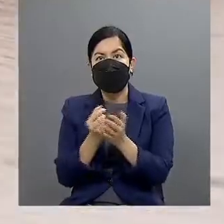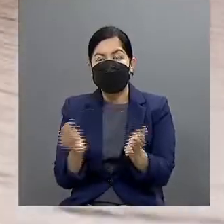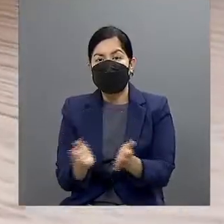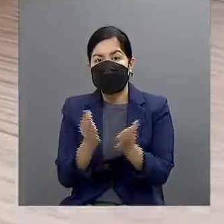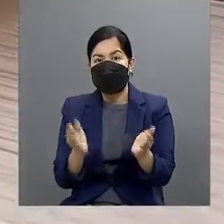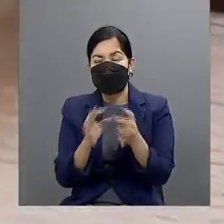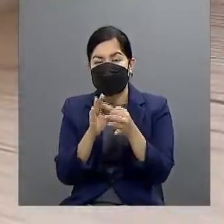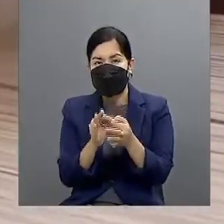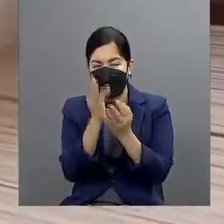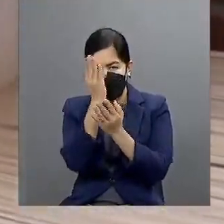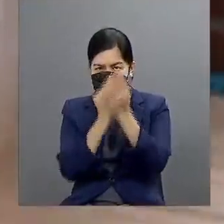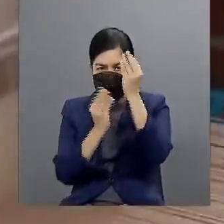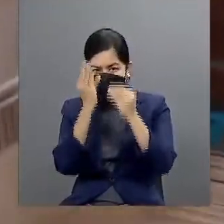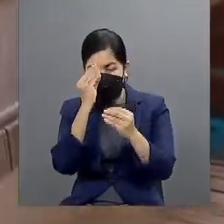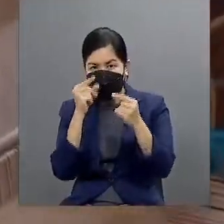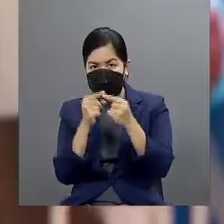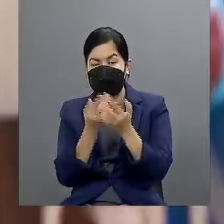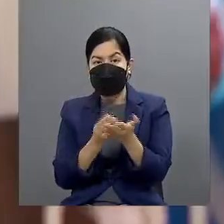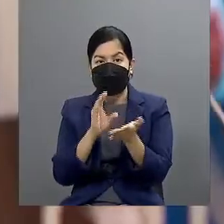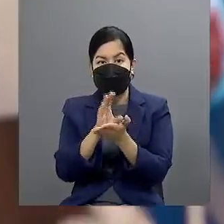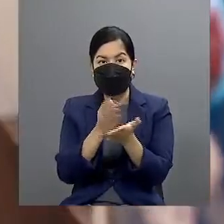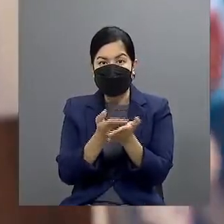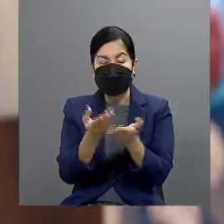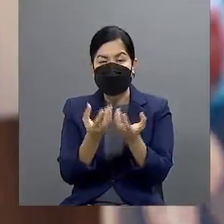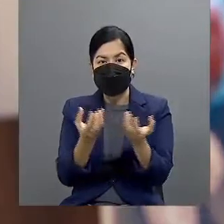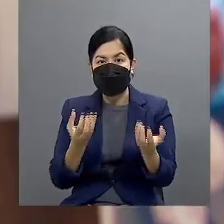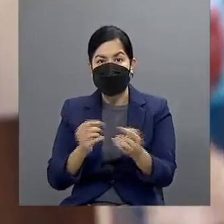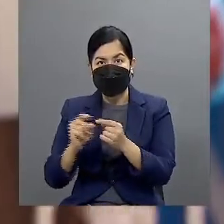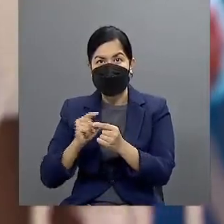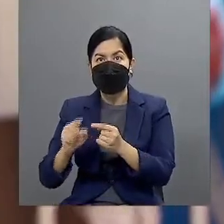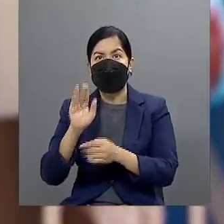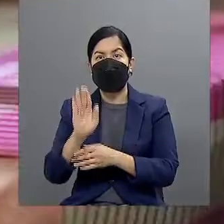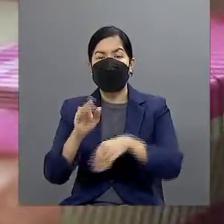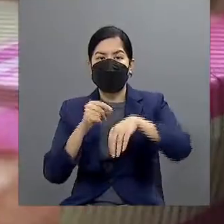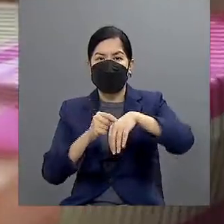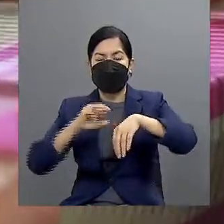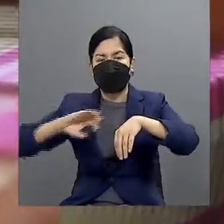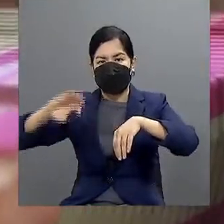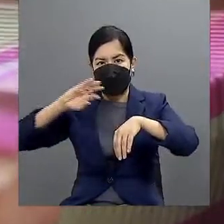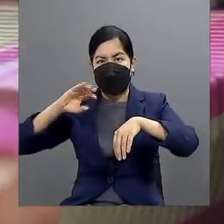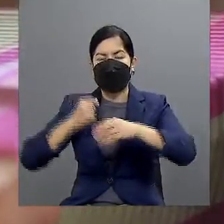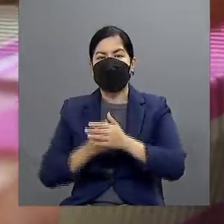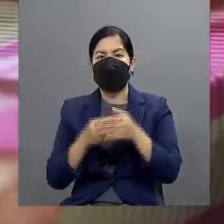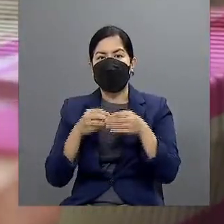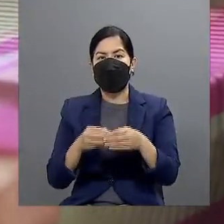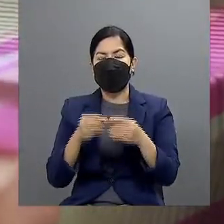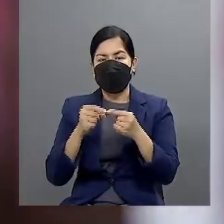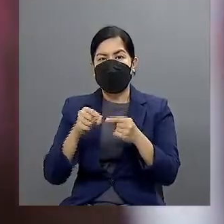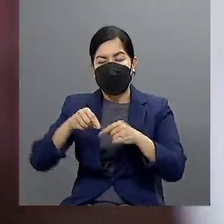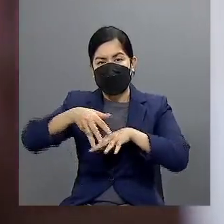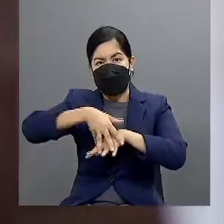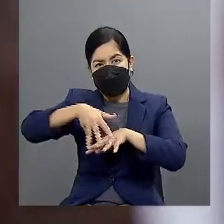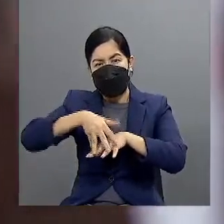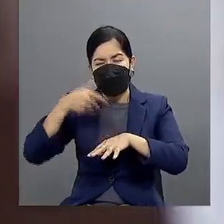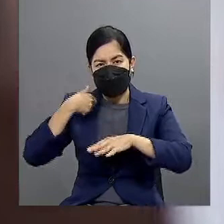และกี่ทอผ้าในการใช้ทอผ้าจากหน่วยงานภาครัฐซึ่งทางกลุ่มทอผ้าก็มีพื้นฐานในระดับหนึ่งอยู่แล้วและ